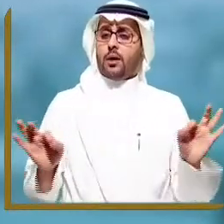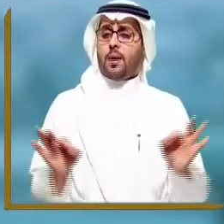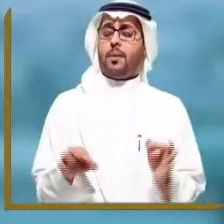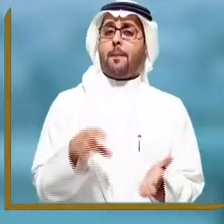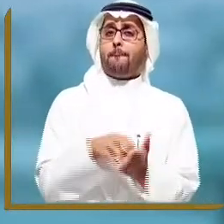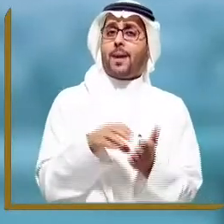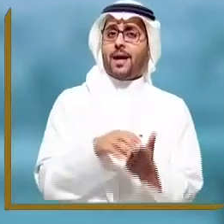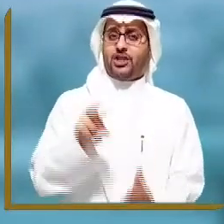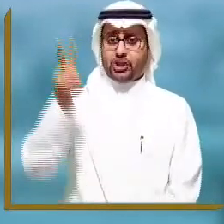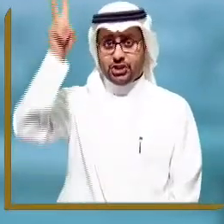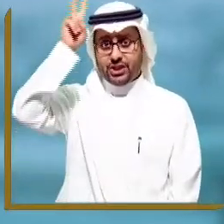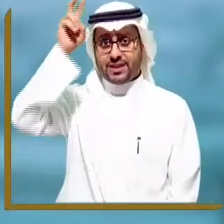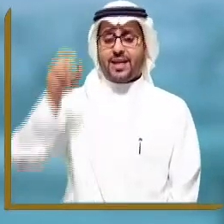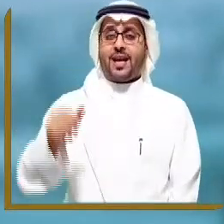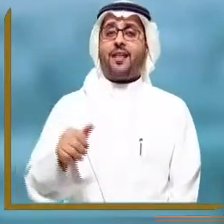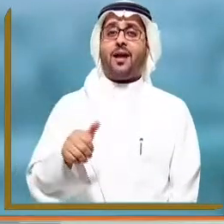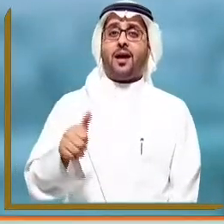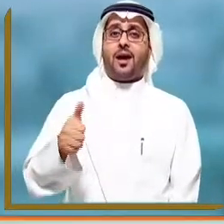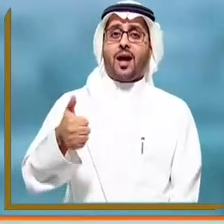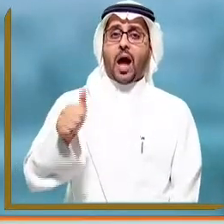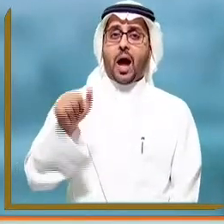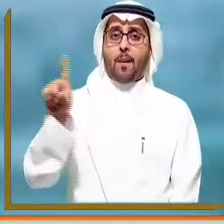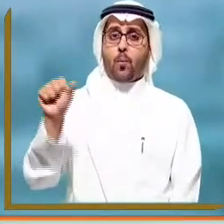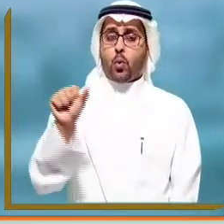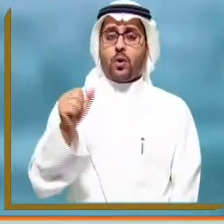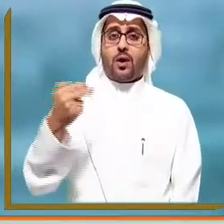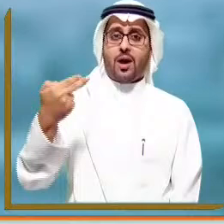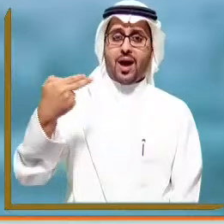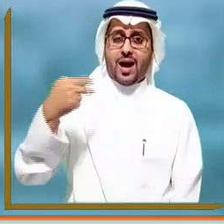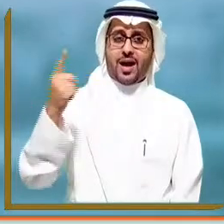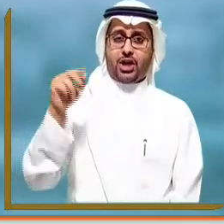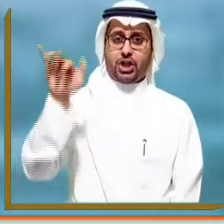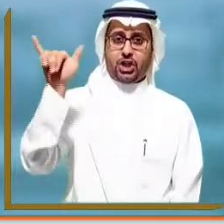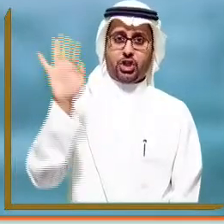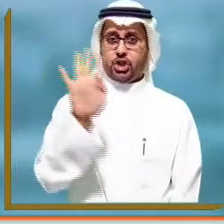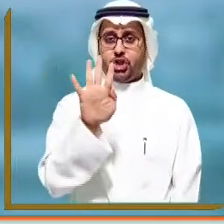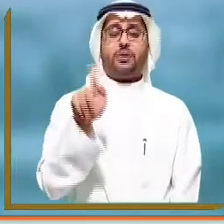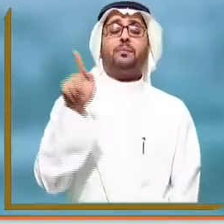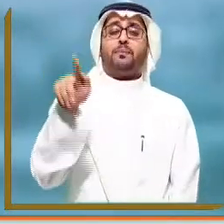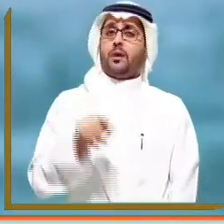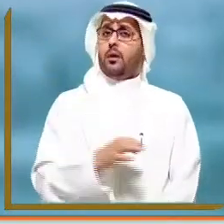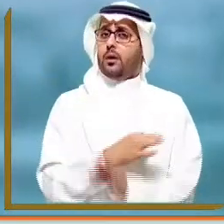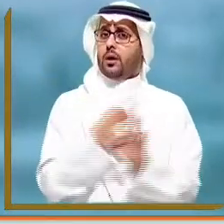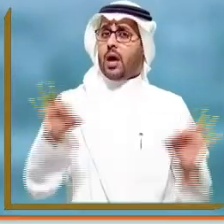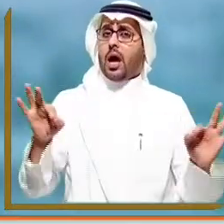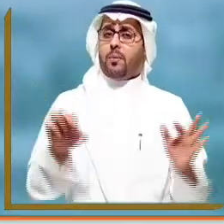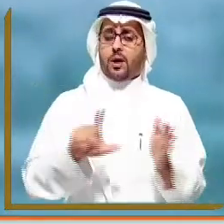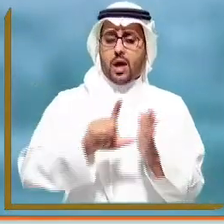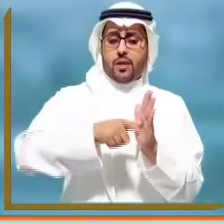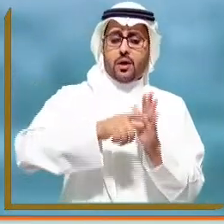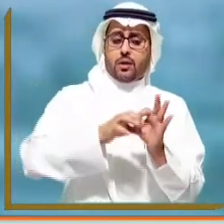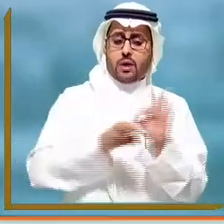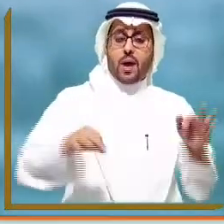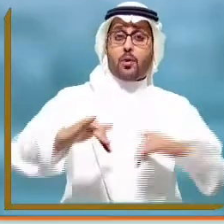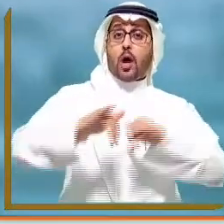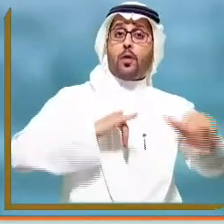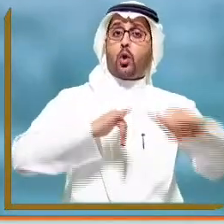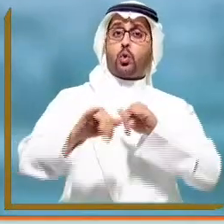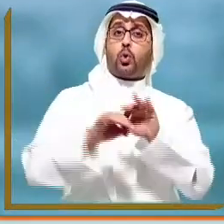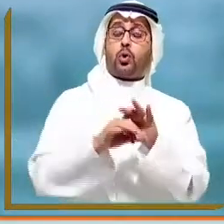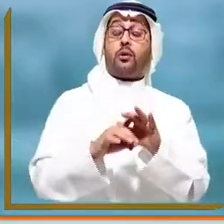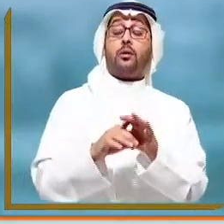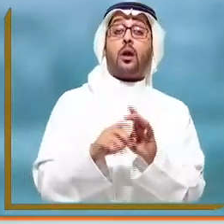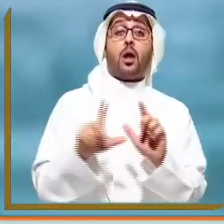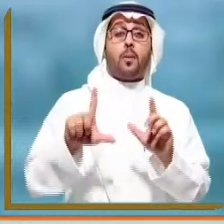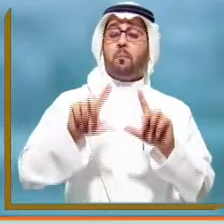زينت بلدية محافظة أبو عريش طريق الملك عبد العزيز بالمحافظة بأشكال هندسية ضوئية، حولت الشارع التجاري إلى